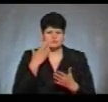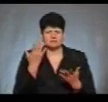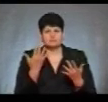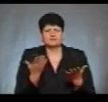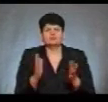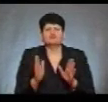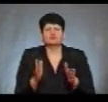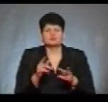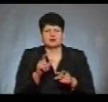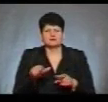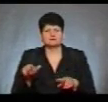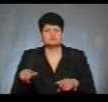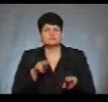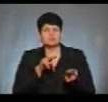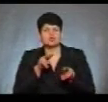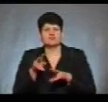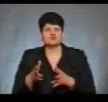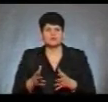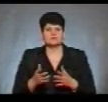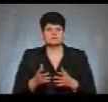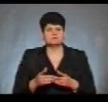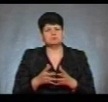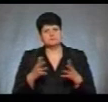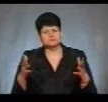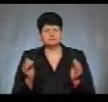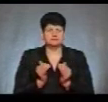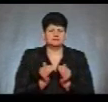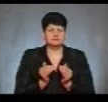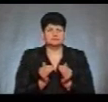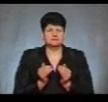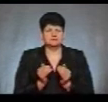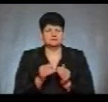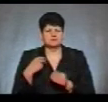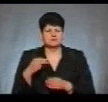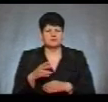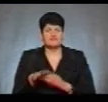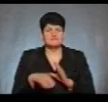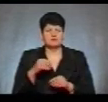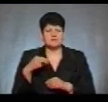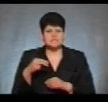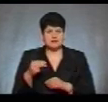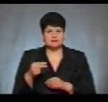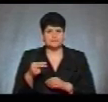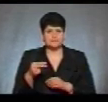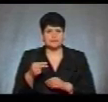приблизно буде спостерігачів, чи це є рекордна кількість на цих виборах президента? Ну, варто сказати,